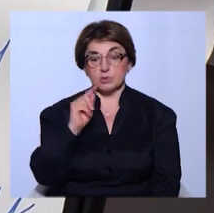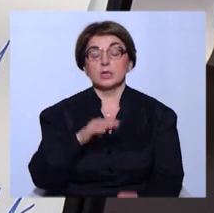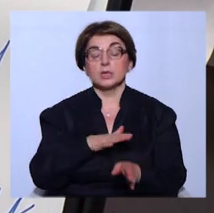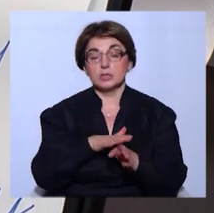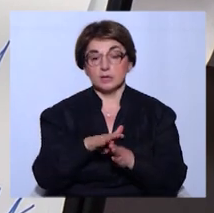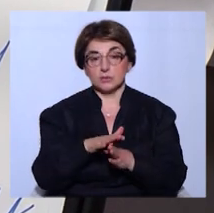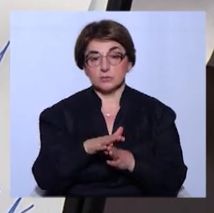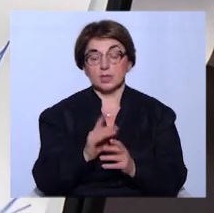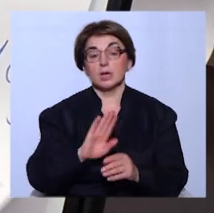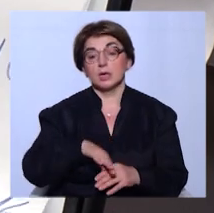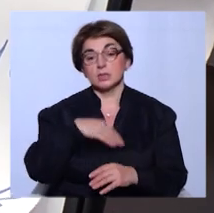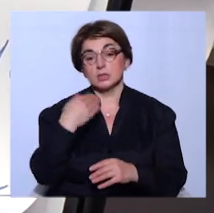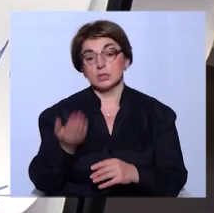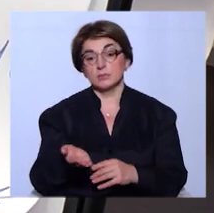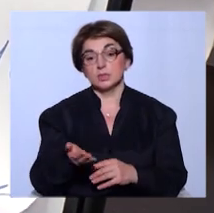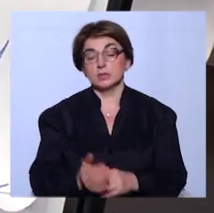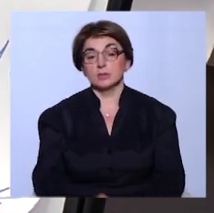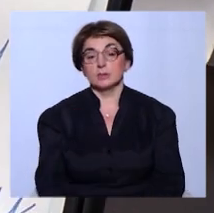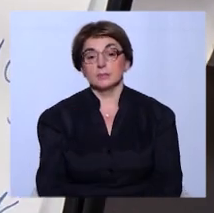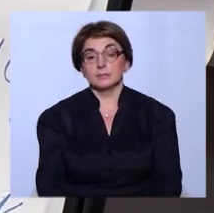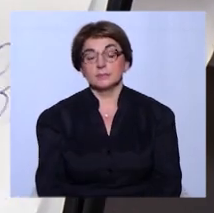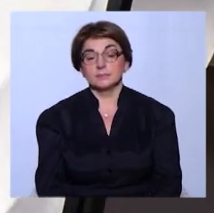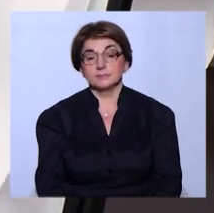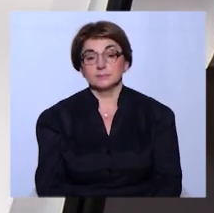მოდით გადავიდეთ შემდეგ ამოცანაზე.